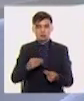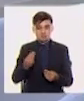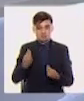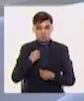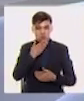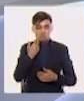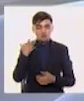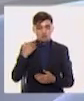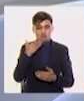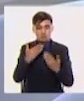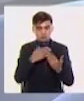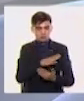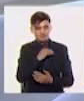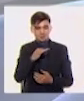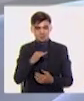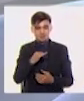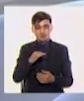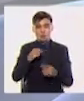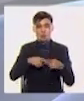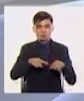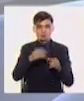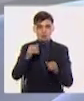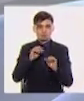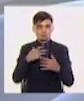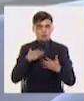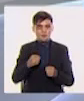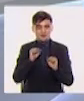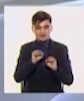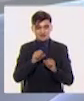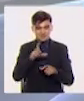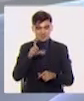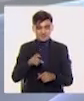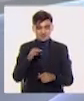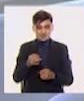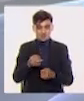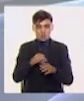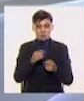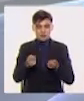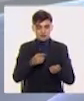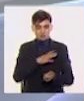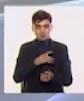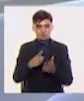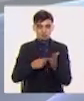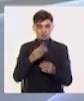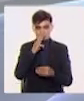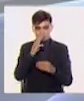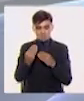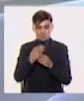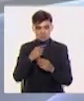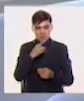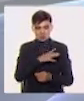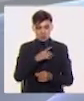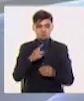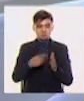астына алды. Облыстық денсаулық сақтау басқармасы медицина қызметкерлерінің үстеме ақыны талап етуі орынсыз. Ол мәселе бұған